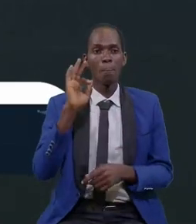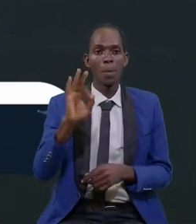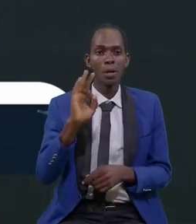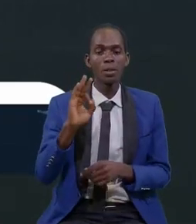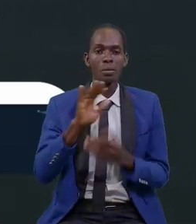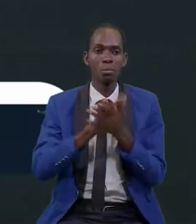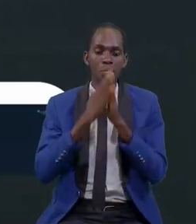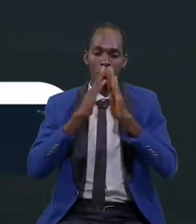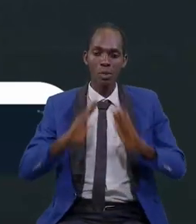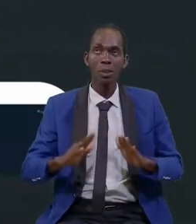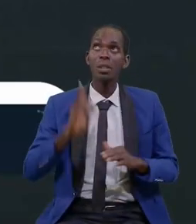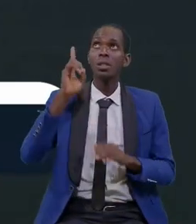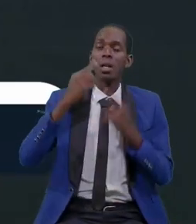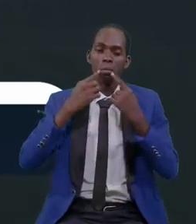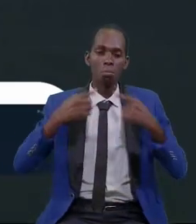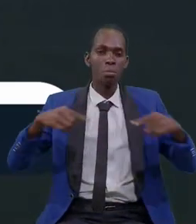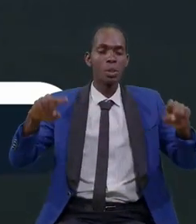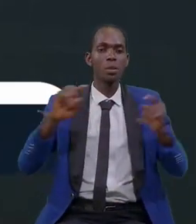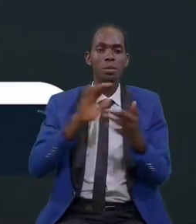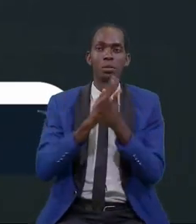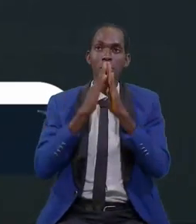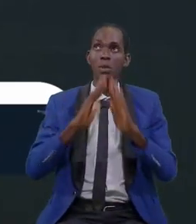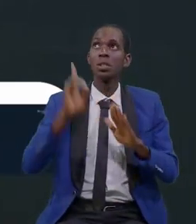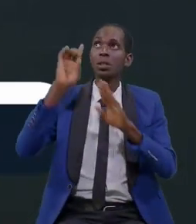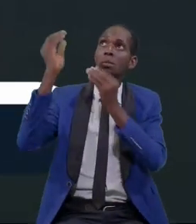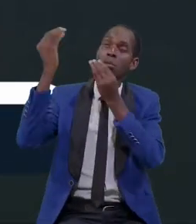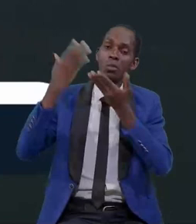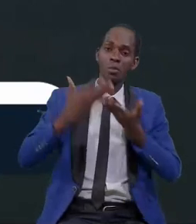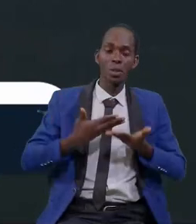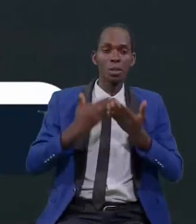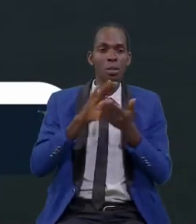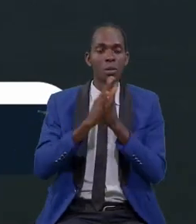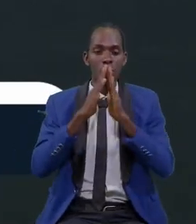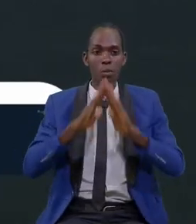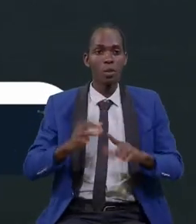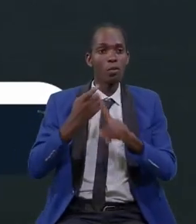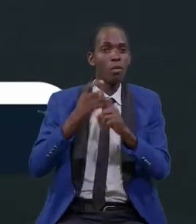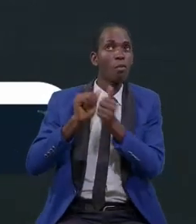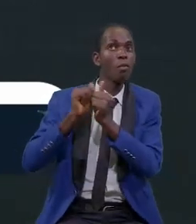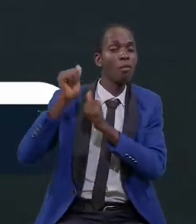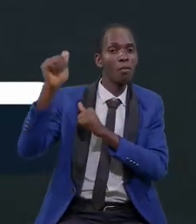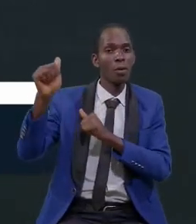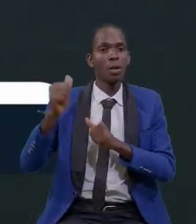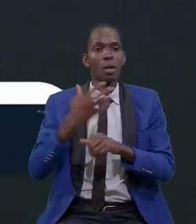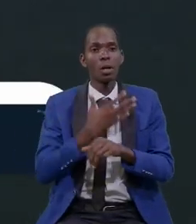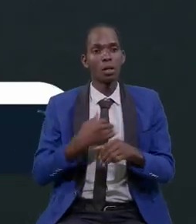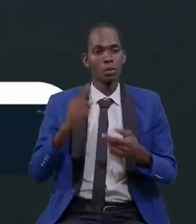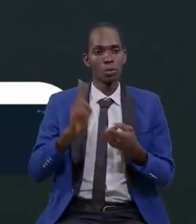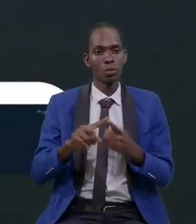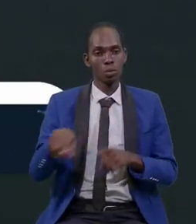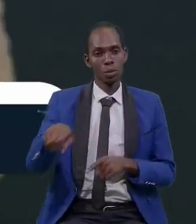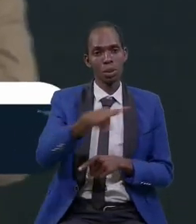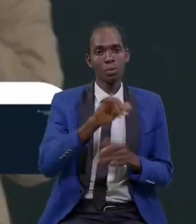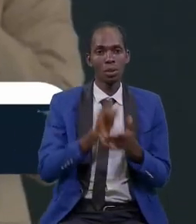proclamer la paix, il a pourvu la paix à vous qui étiez loin et la paix à ceux qui